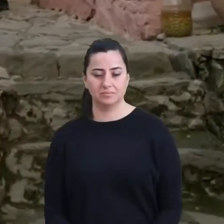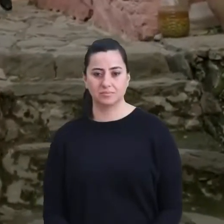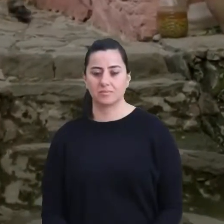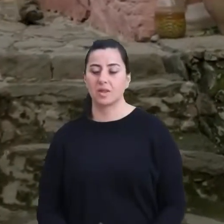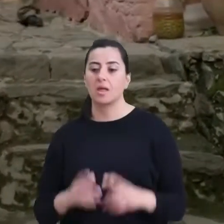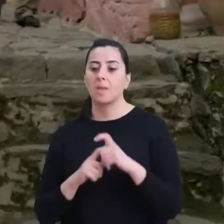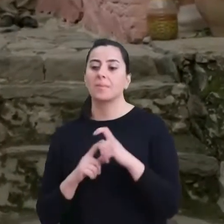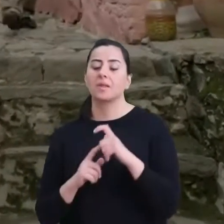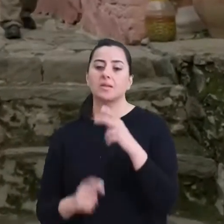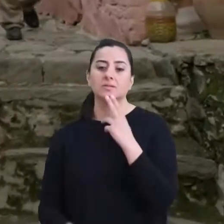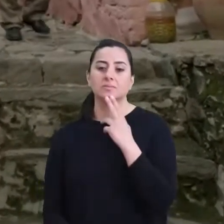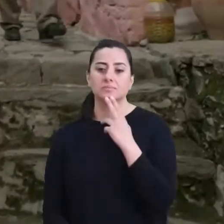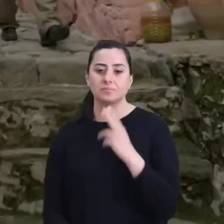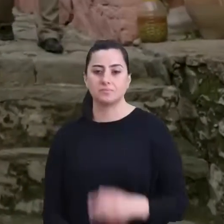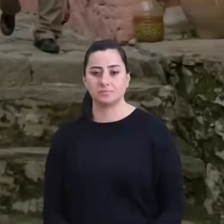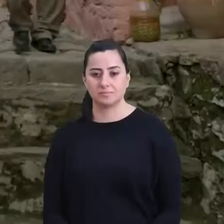Emine.